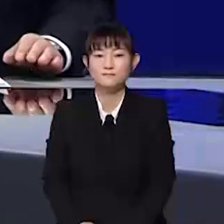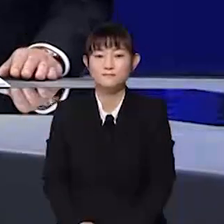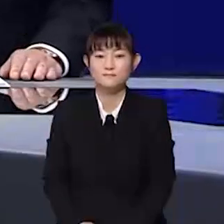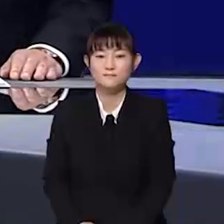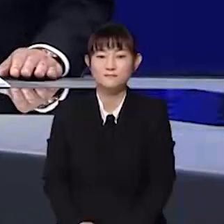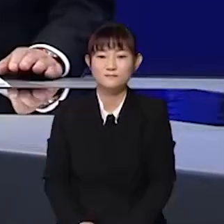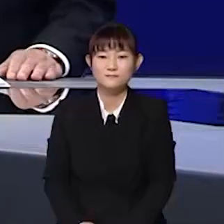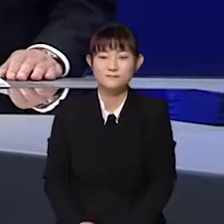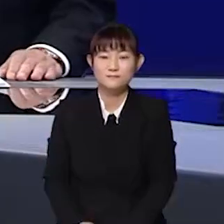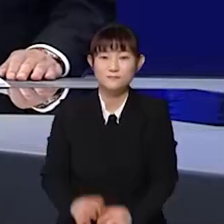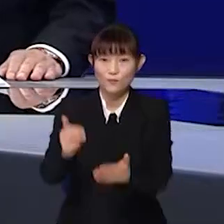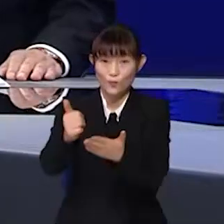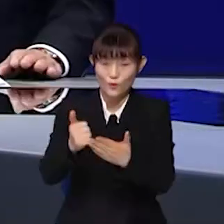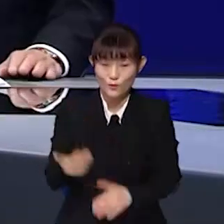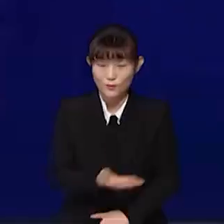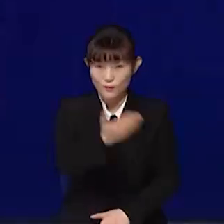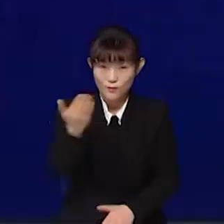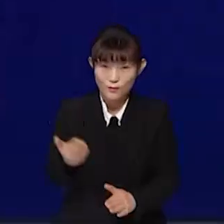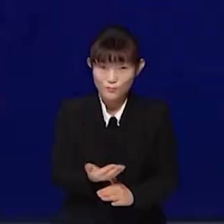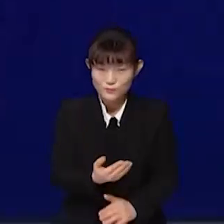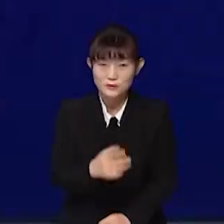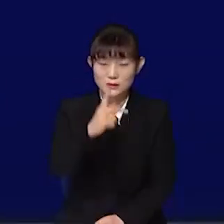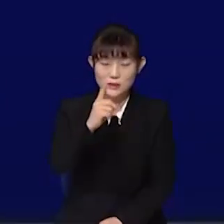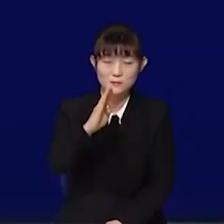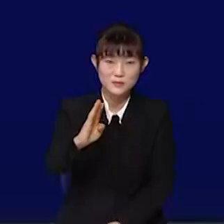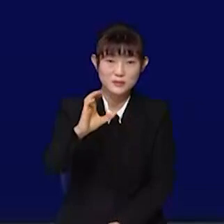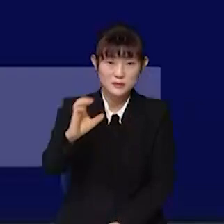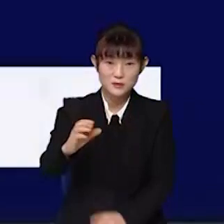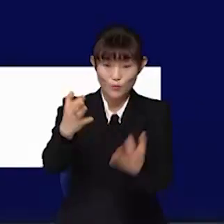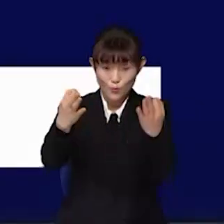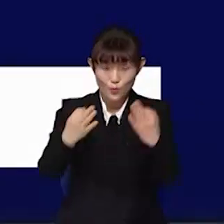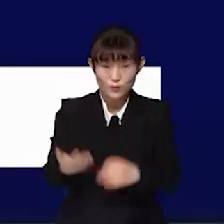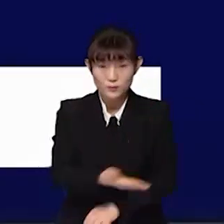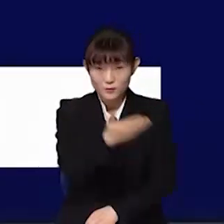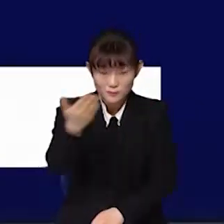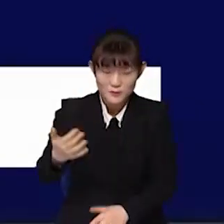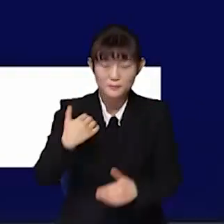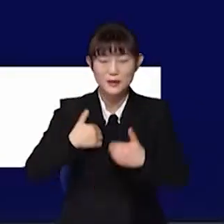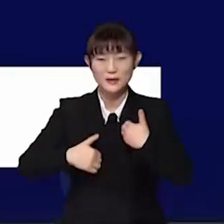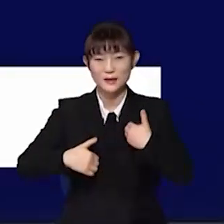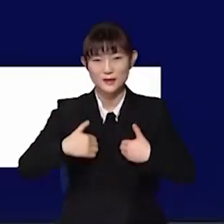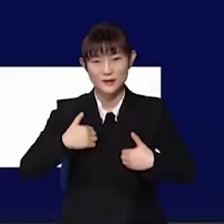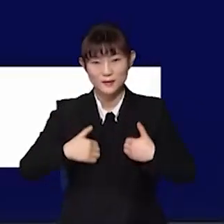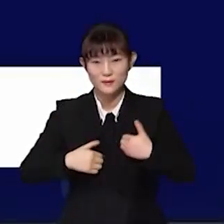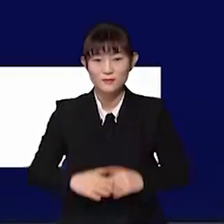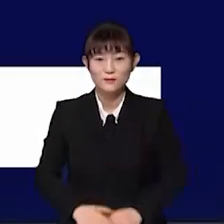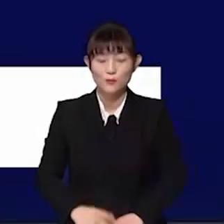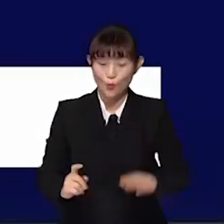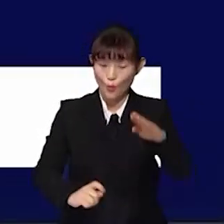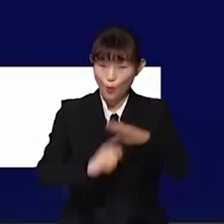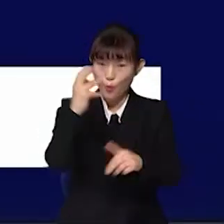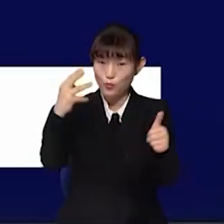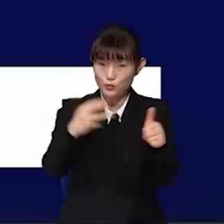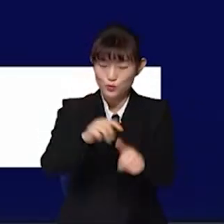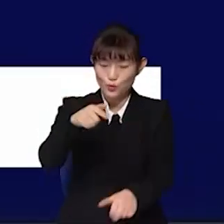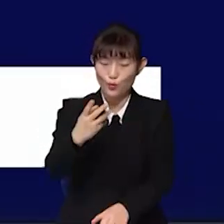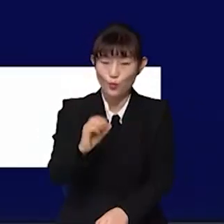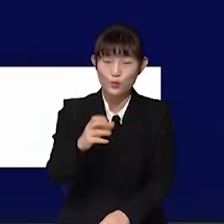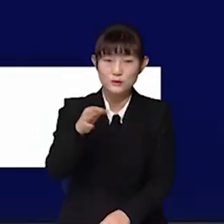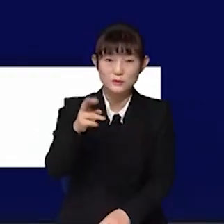네, 존경하는 국민 여러분 그리고 KBC 시청자 여러분 반갑습니다. 고흥군수